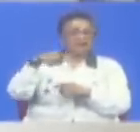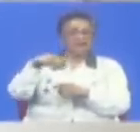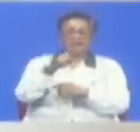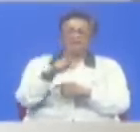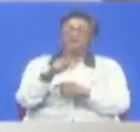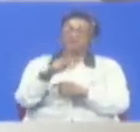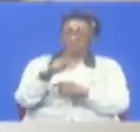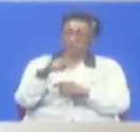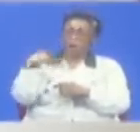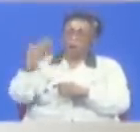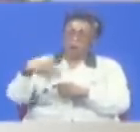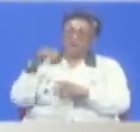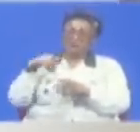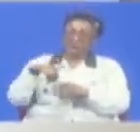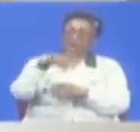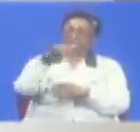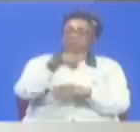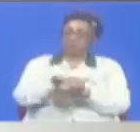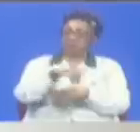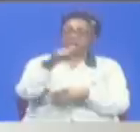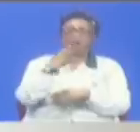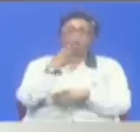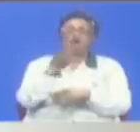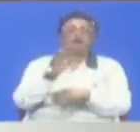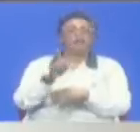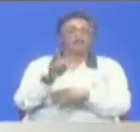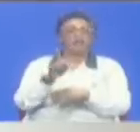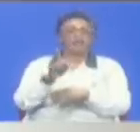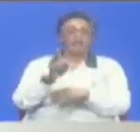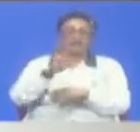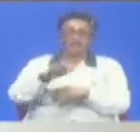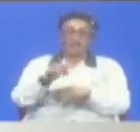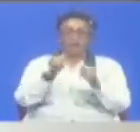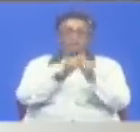rais mstaafu marehemu Daniel Moi kuanzia mwaka